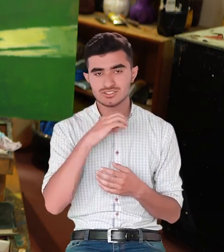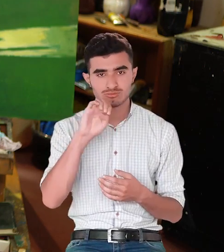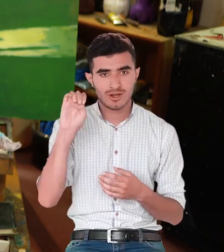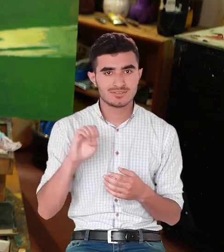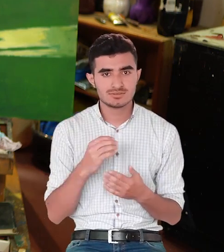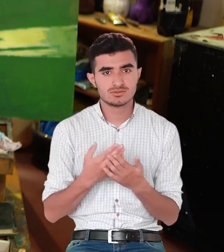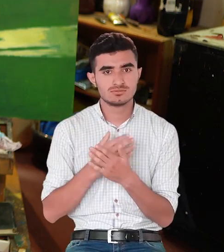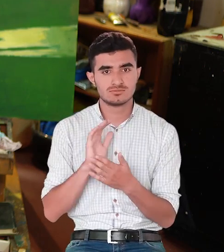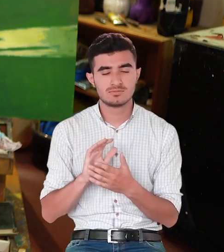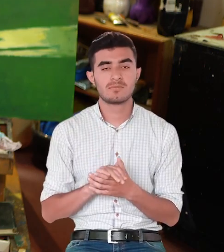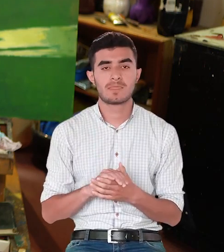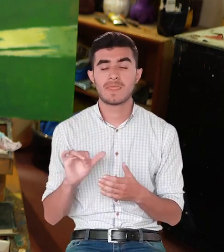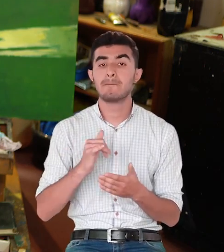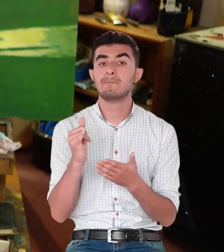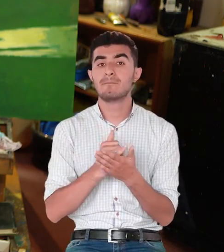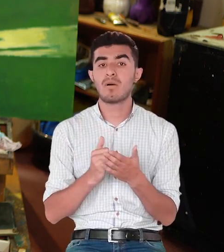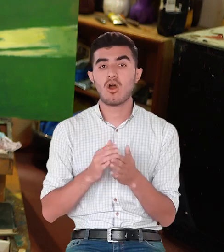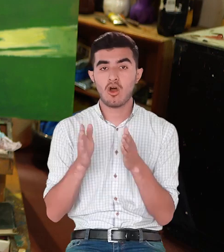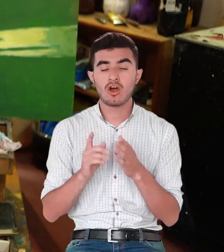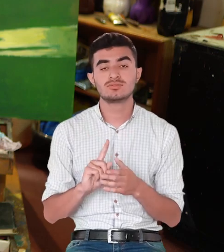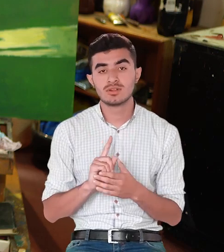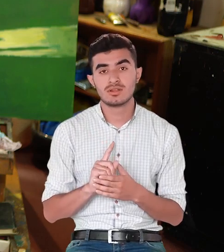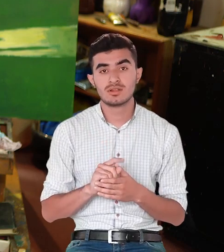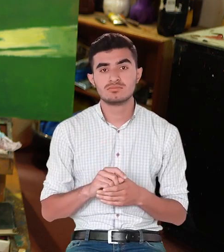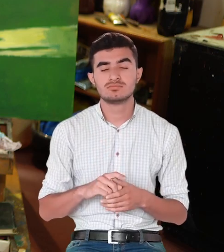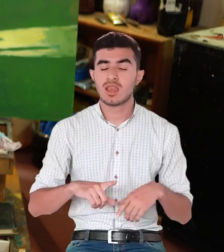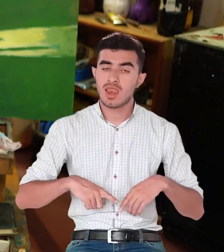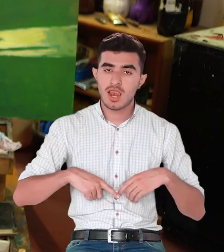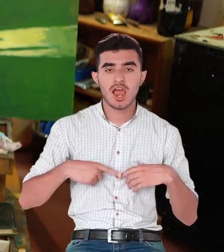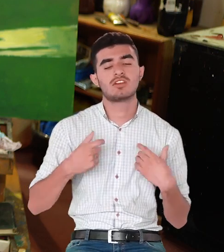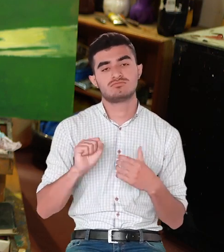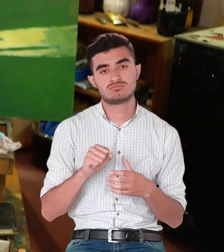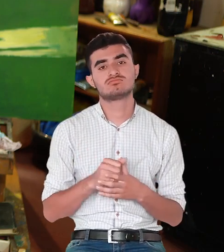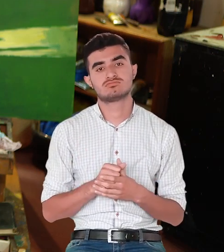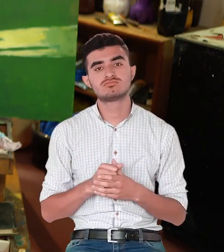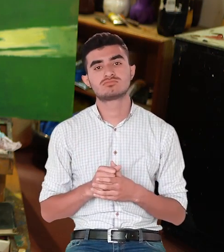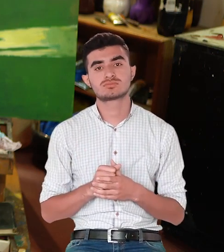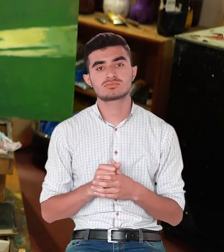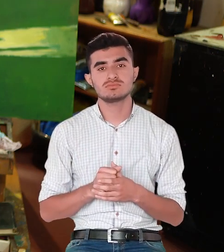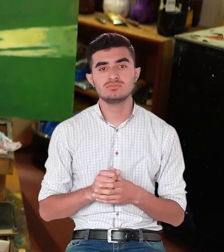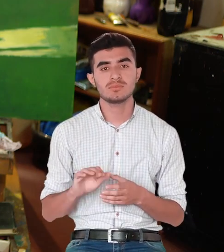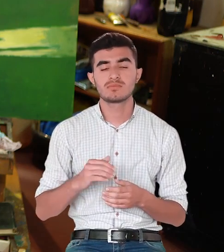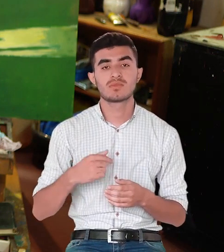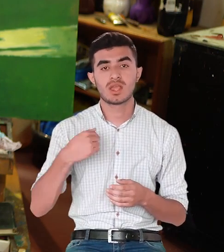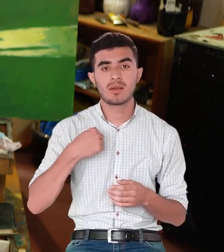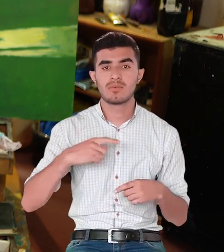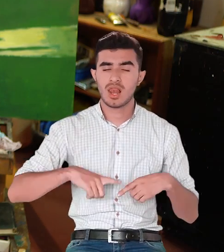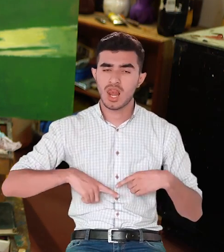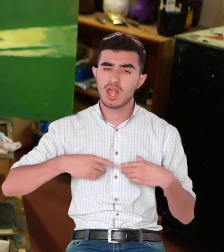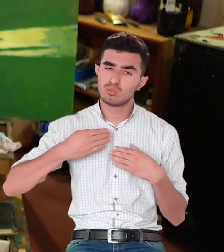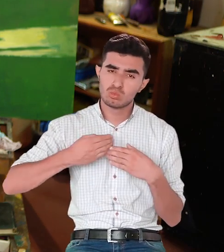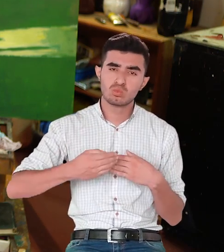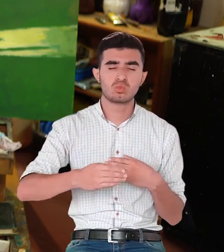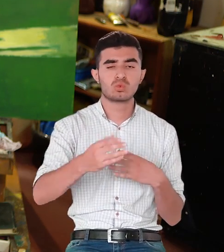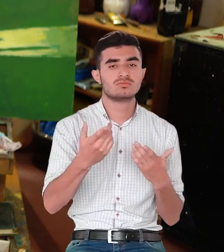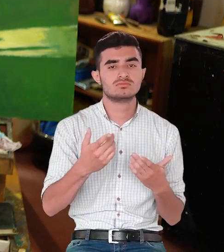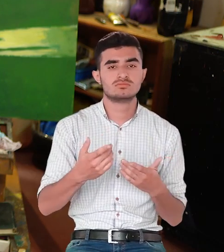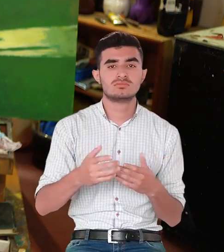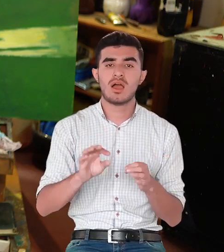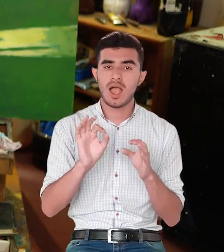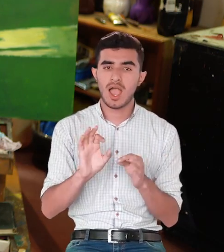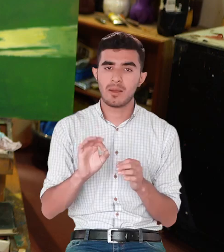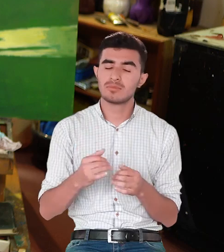آرٹ ہے اصل میں. ہر چیز کو صحیح طور پر کرنا جو ہے وہ آرٹ ہے.